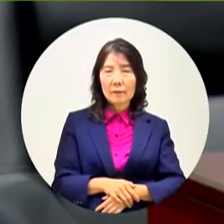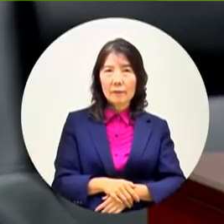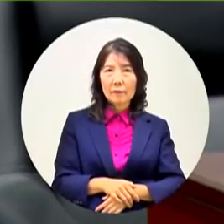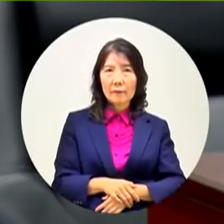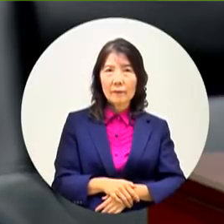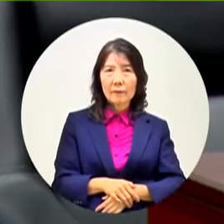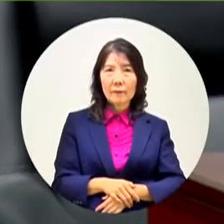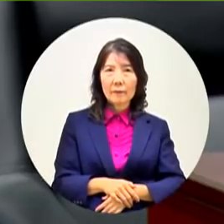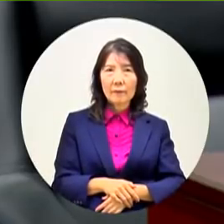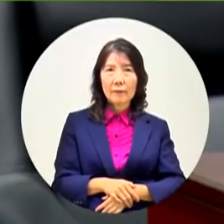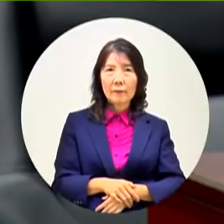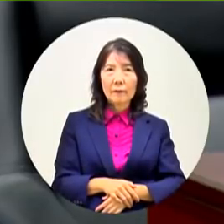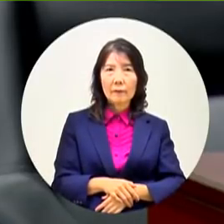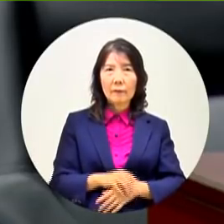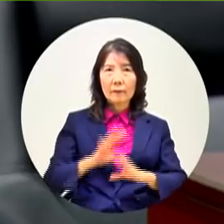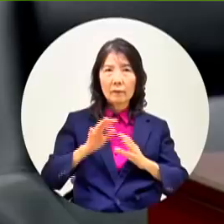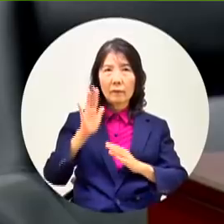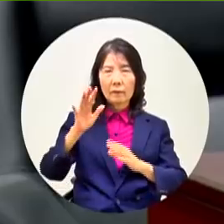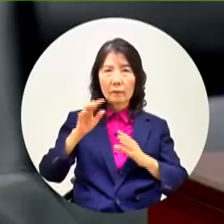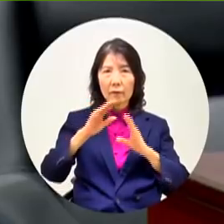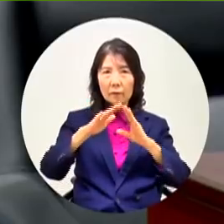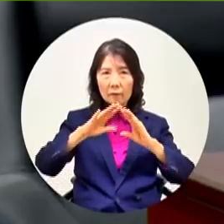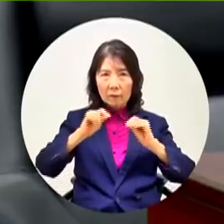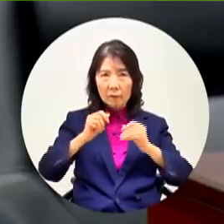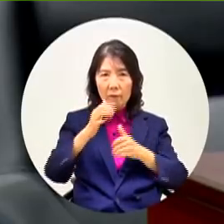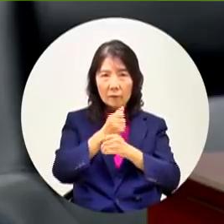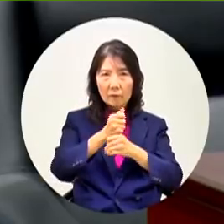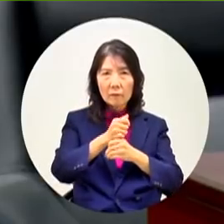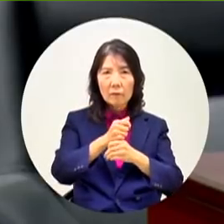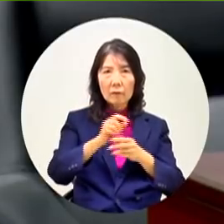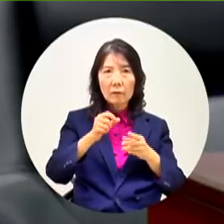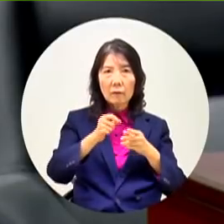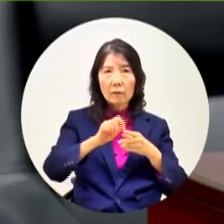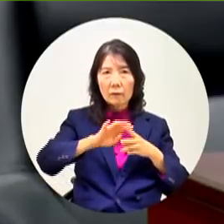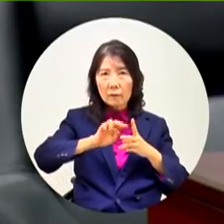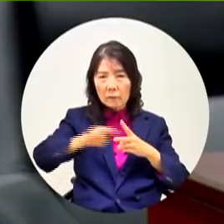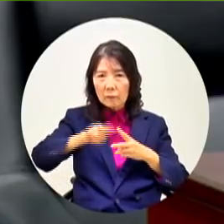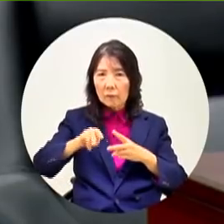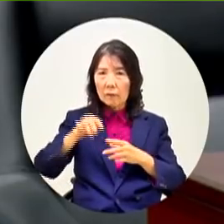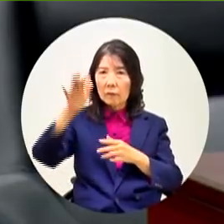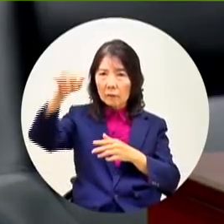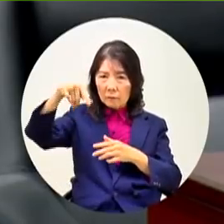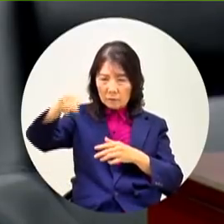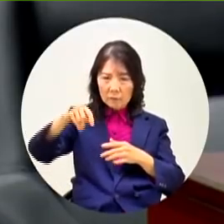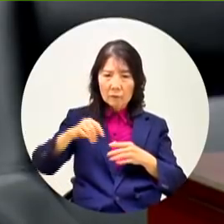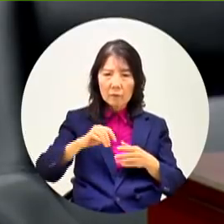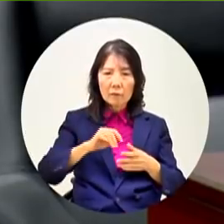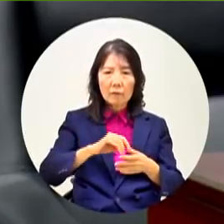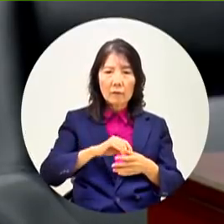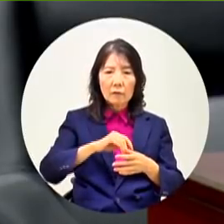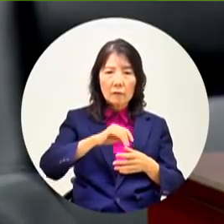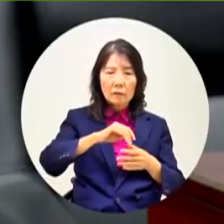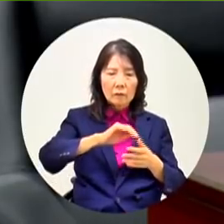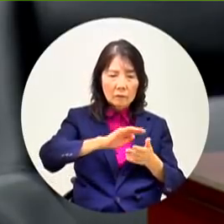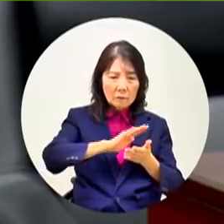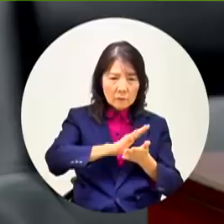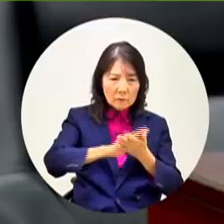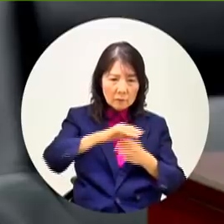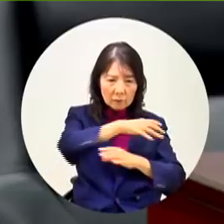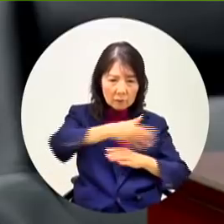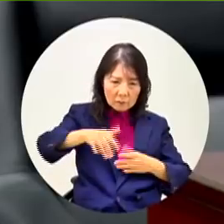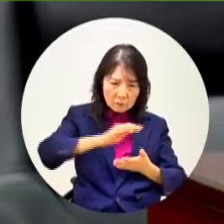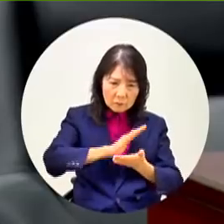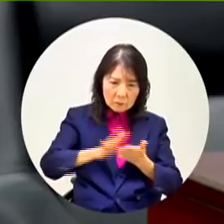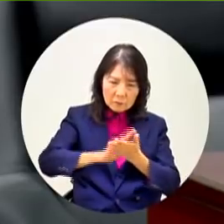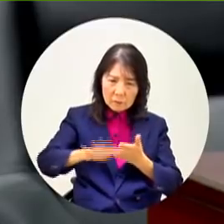咱的国有财产署，他发文，他叫他来清水沟，他说他没有责任清里面的水沟。我原来就讲，啊，无咱